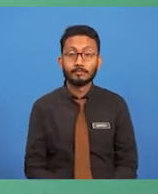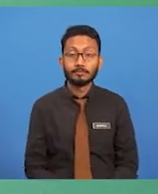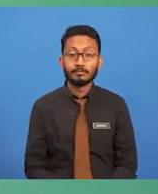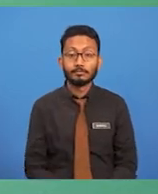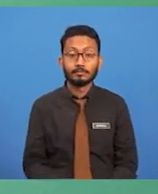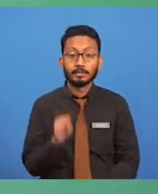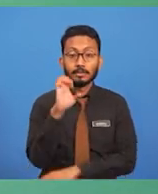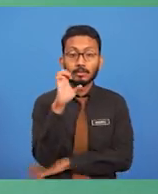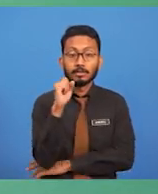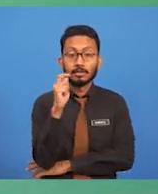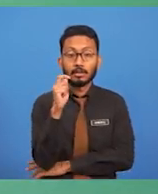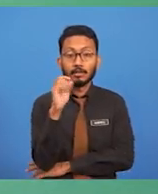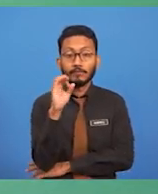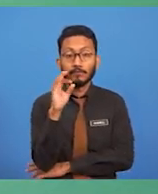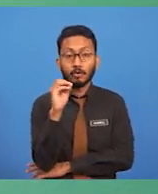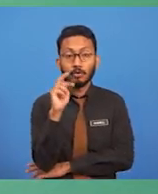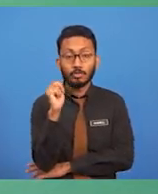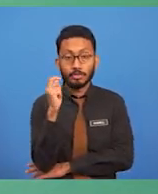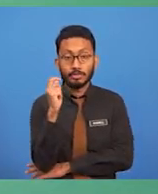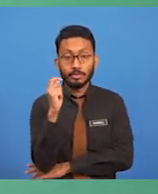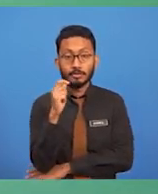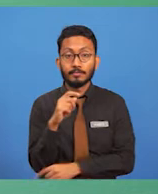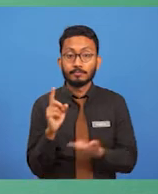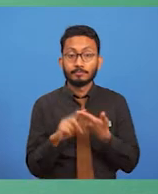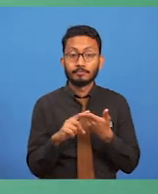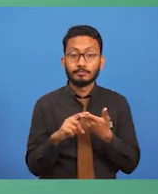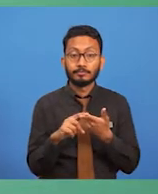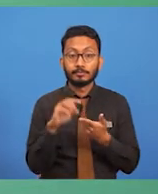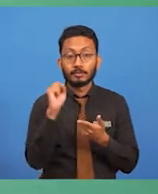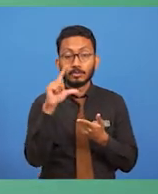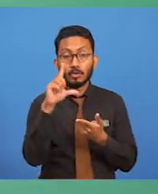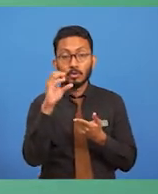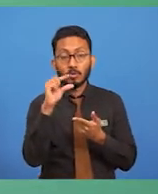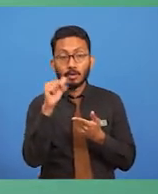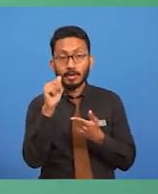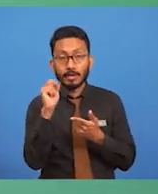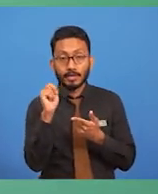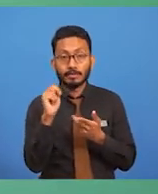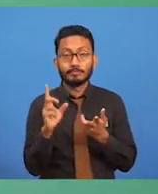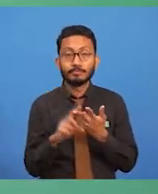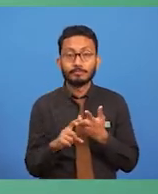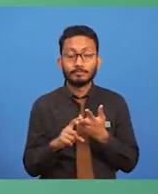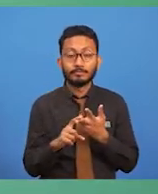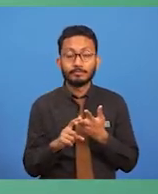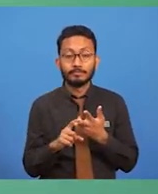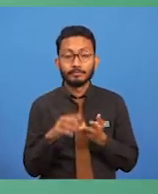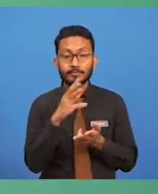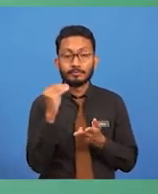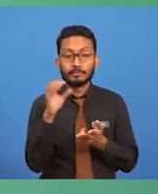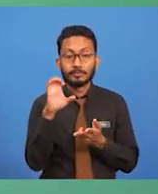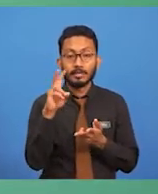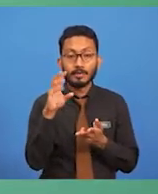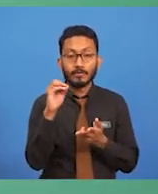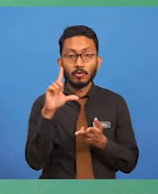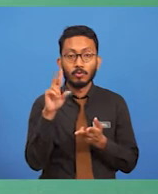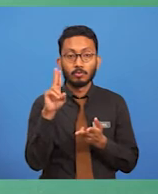font, slogan dan evolusi merupakan elemen di dalam identiti